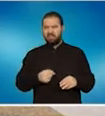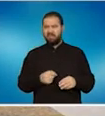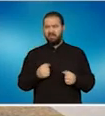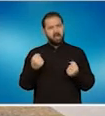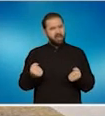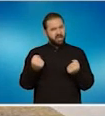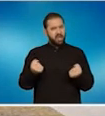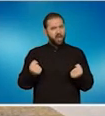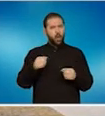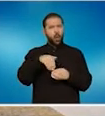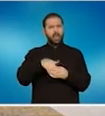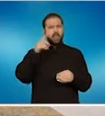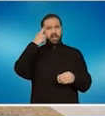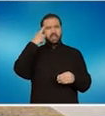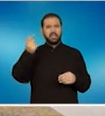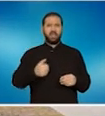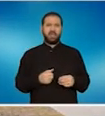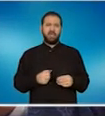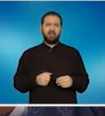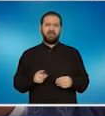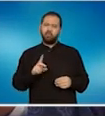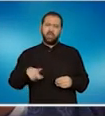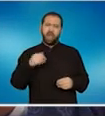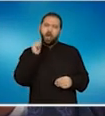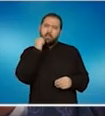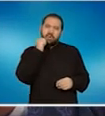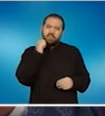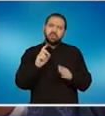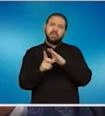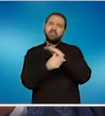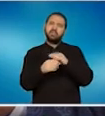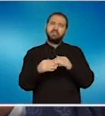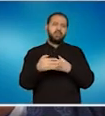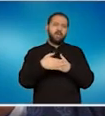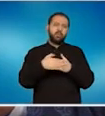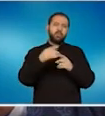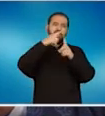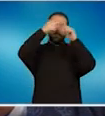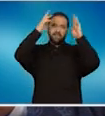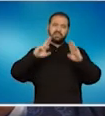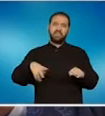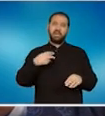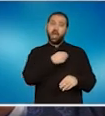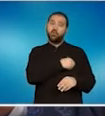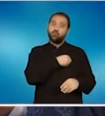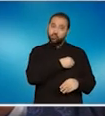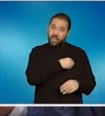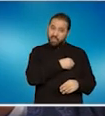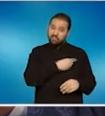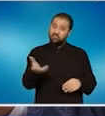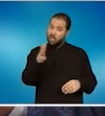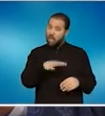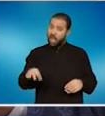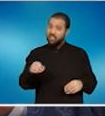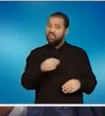Dificil, pentru că nu erau doar bătrânii din cartier veniți, erau studenți și nu doar de la teologie și